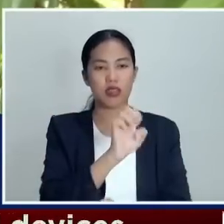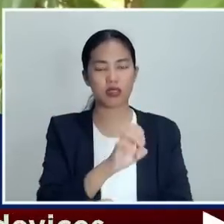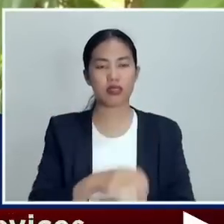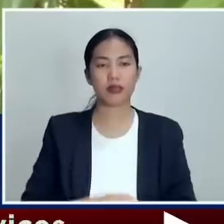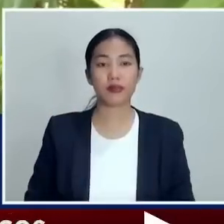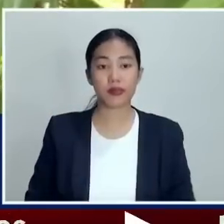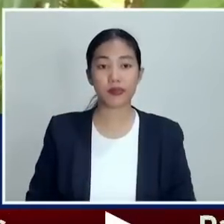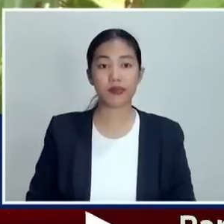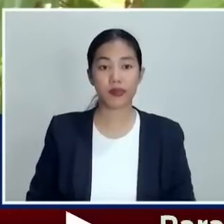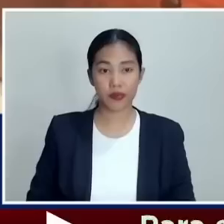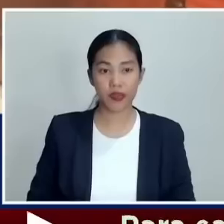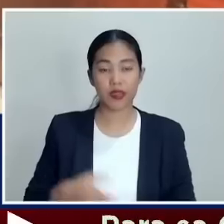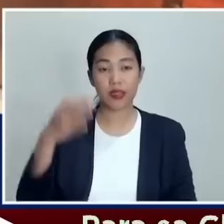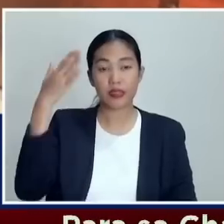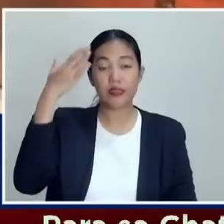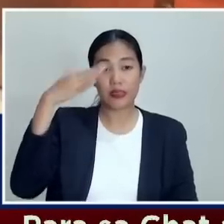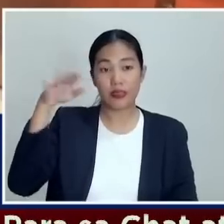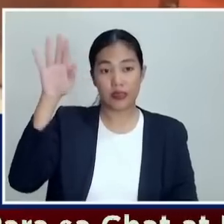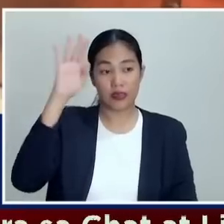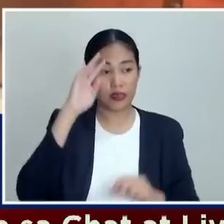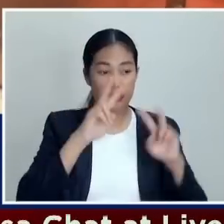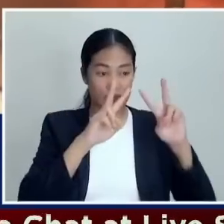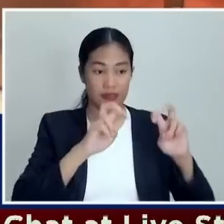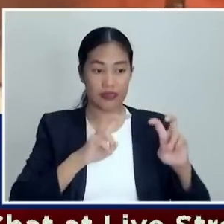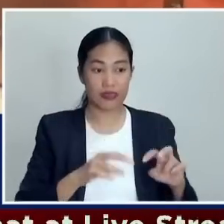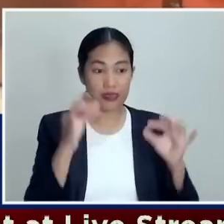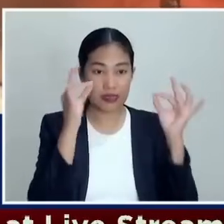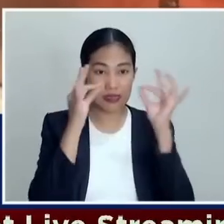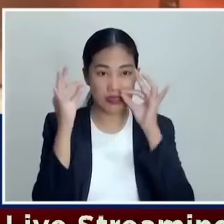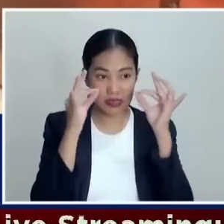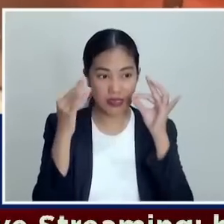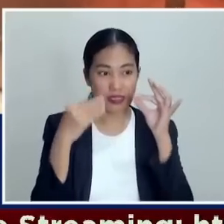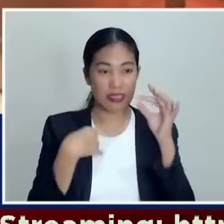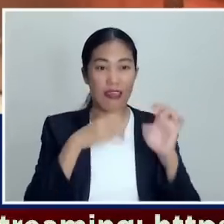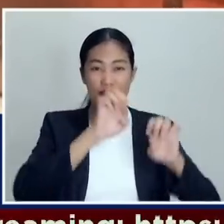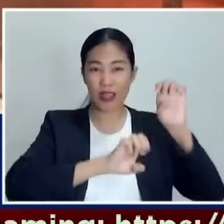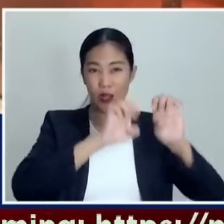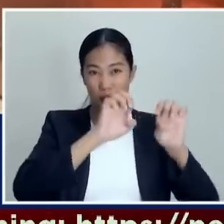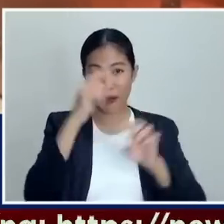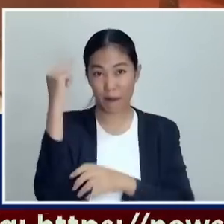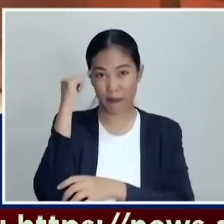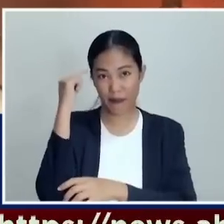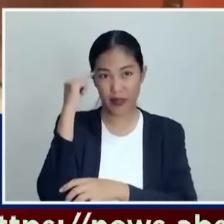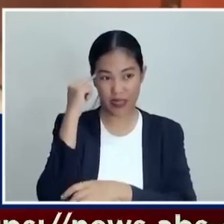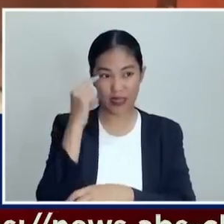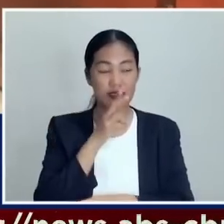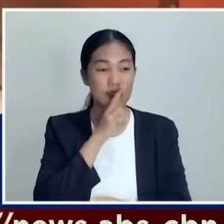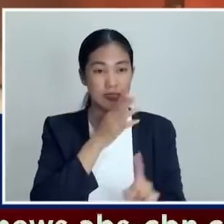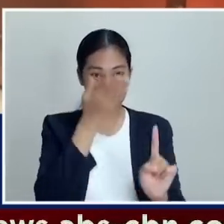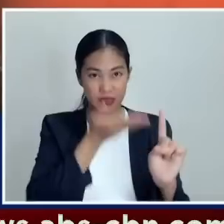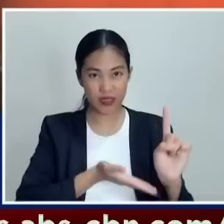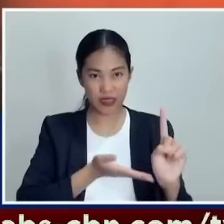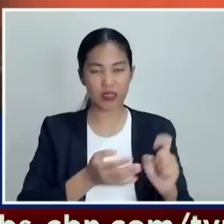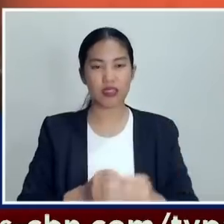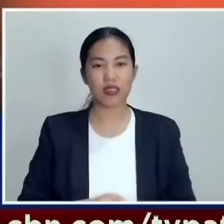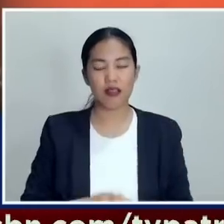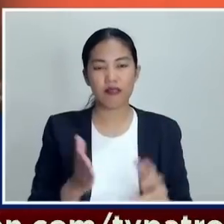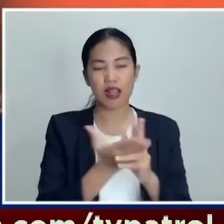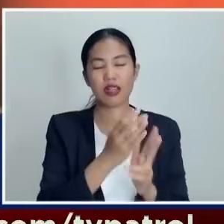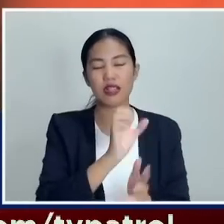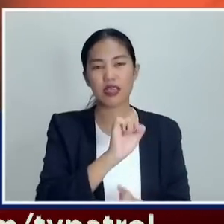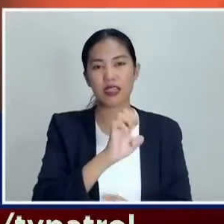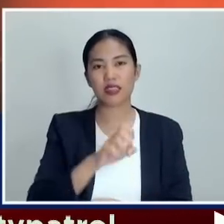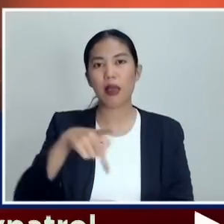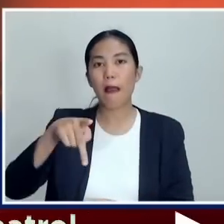na isailalim sa drug test at psychiatric evaluation ng suspect. Naharap siya sa kasong parricide. Jeff